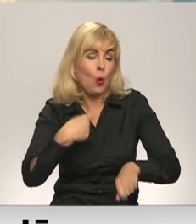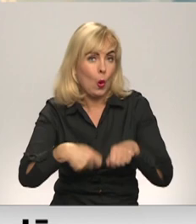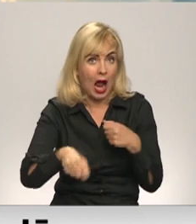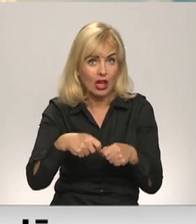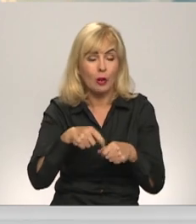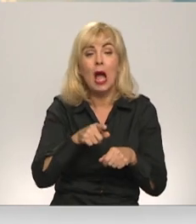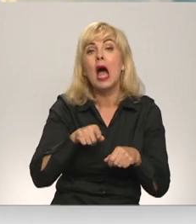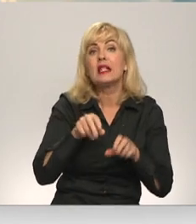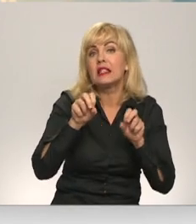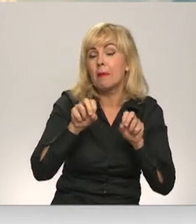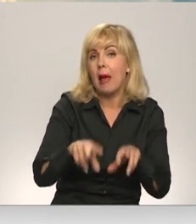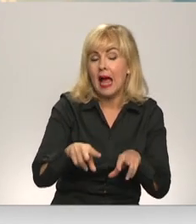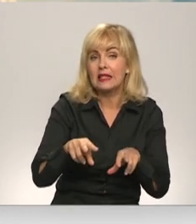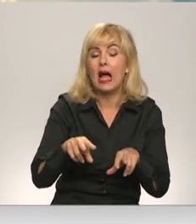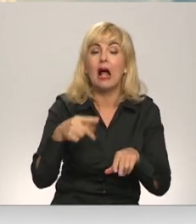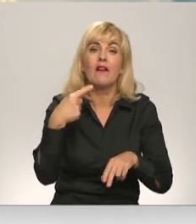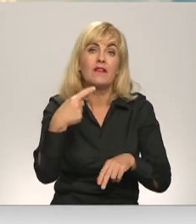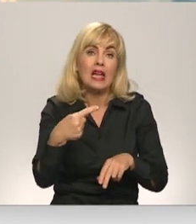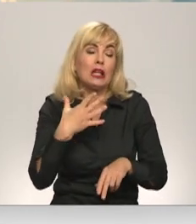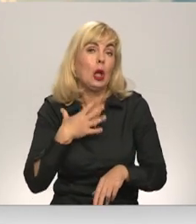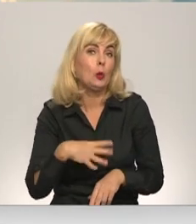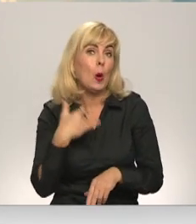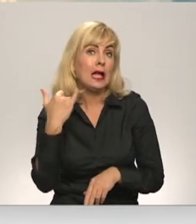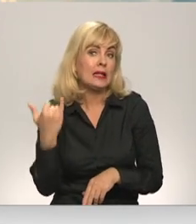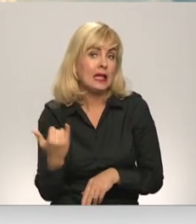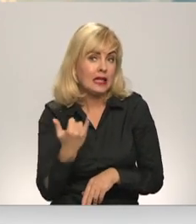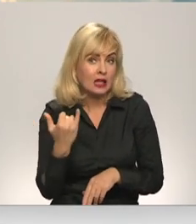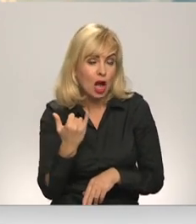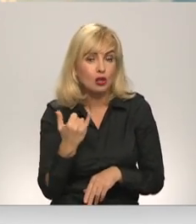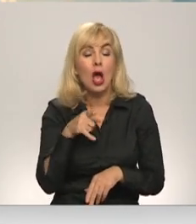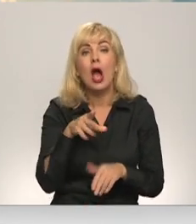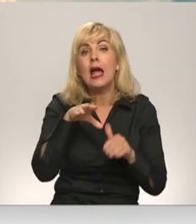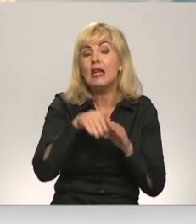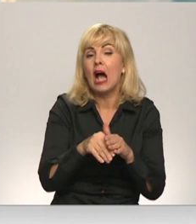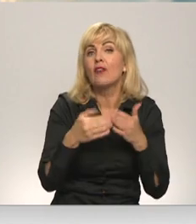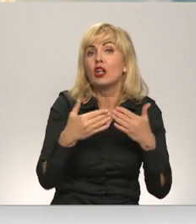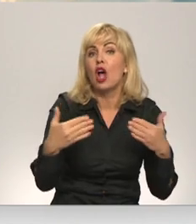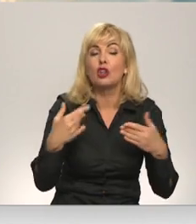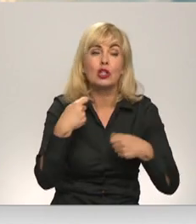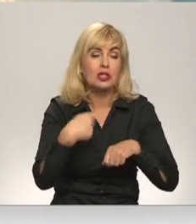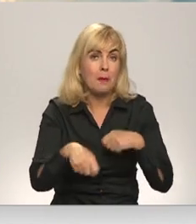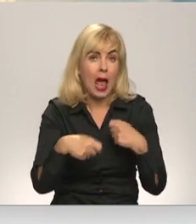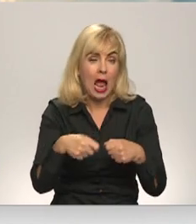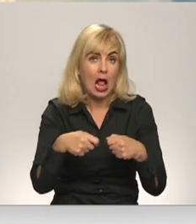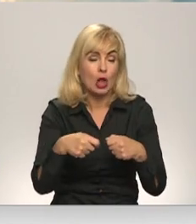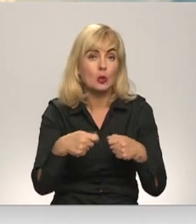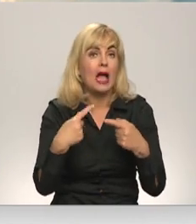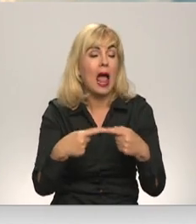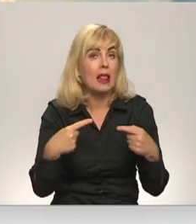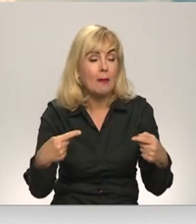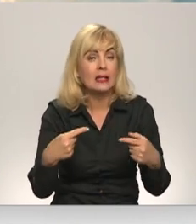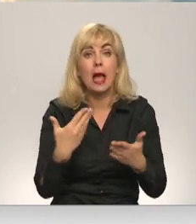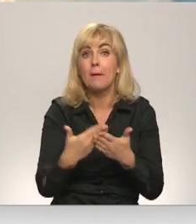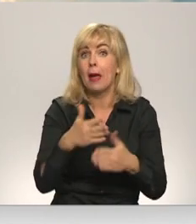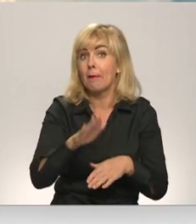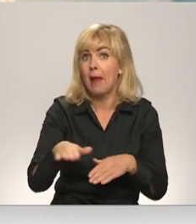Šī platforma ir ārkārtīgi interesanta un aizraujoša, jo viņa ietver arī dažādus spēles elementus, kas nozīmē, ka